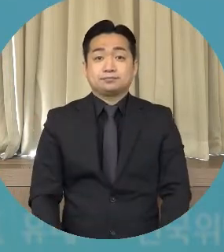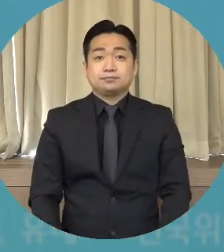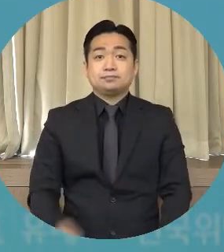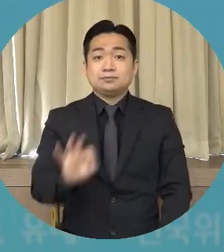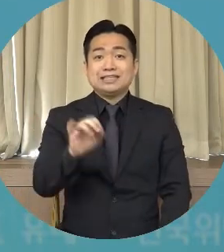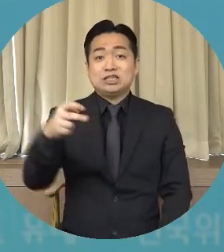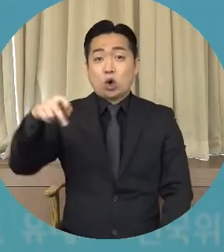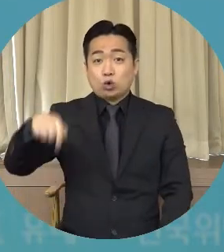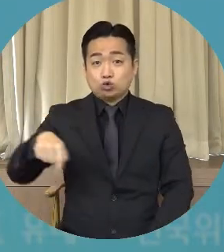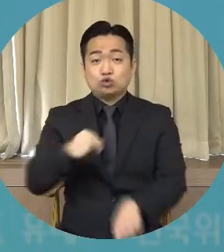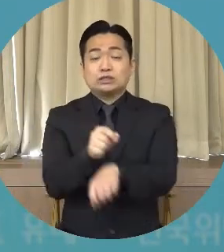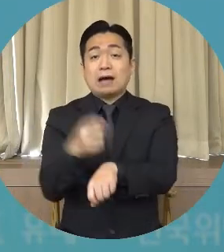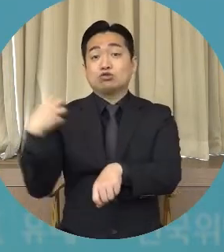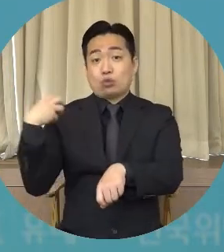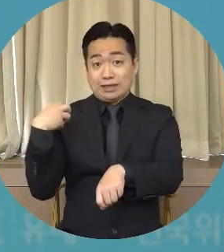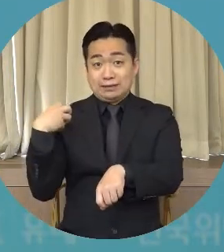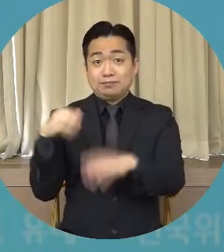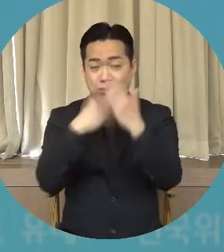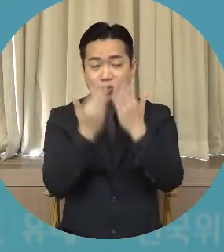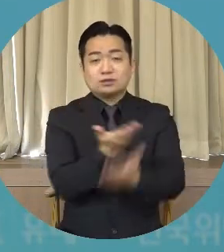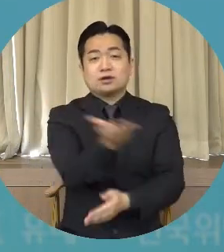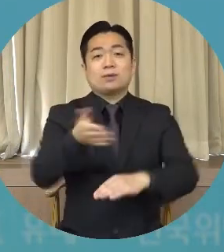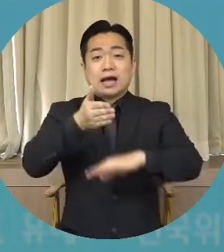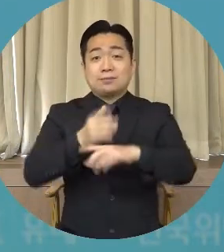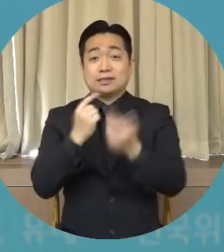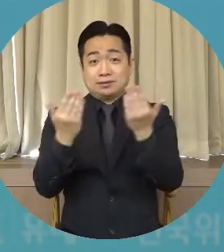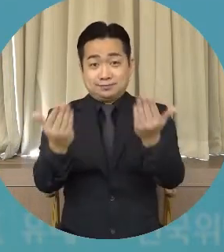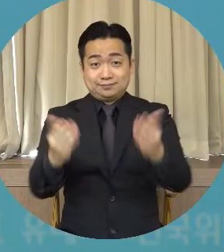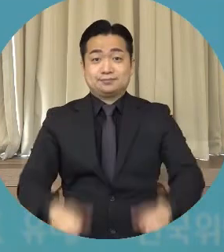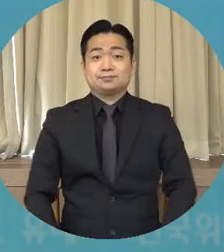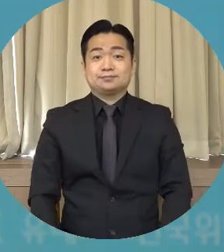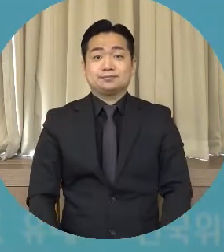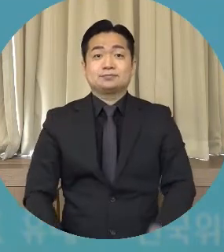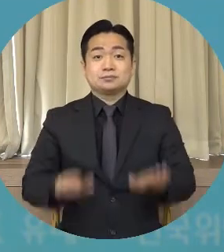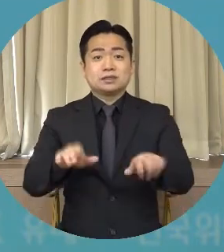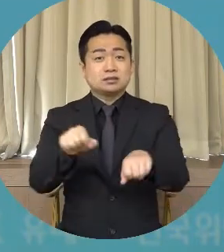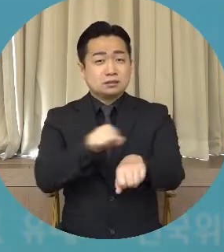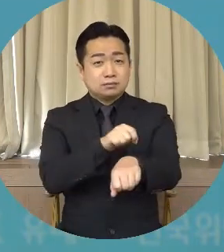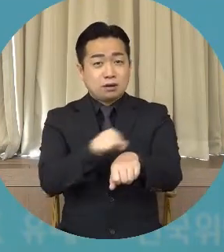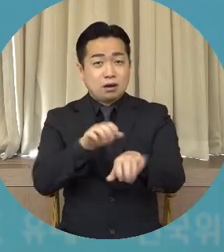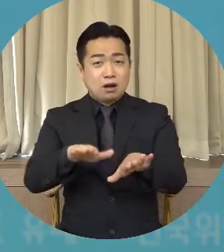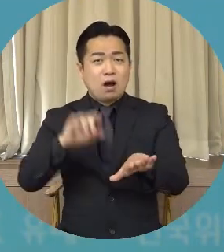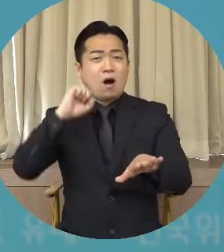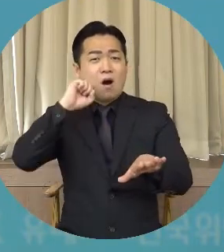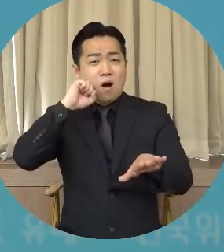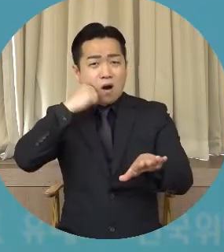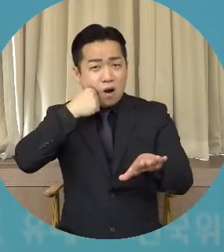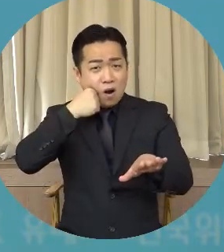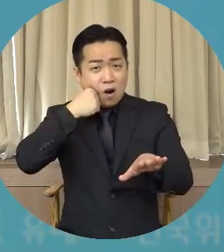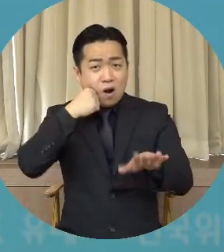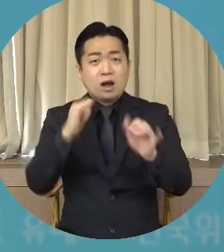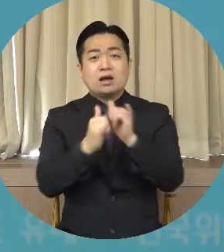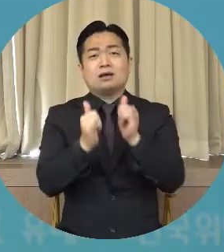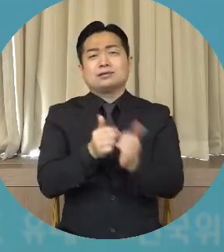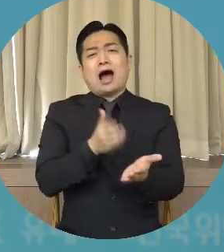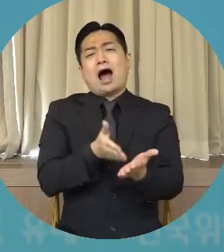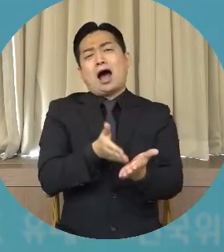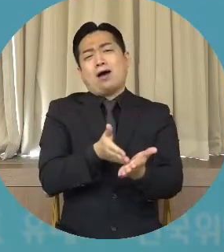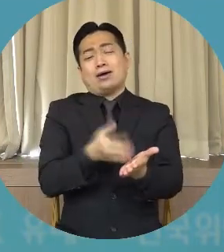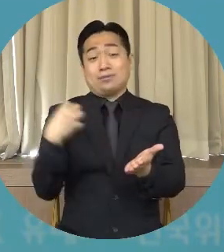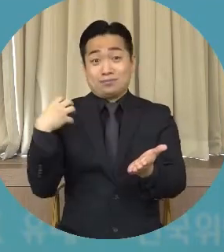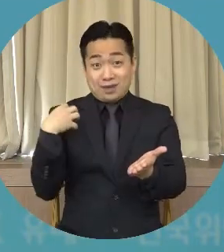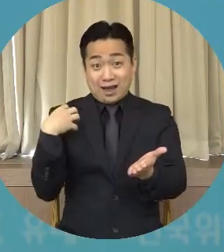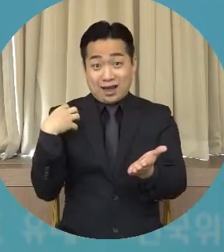이동우 사무관님 모두에게 감사드립니다. 그리고 특별히 굉장히 어려운 사회를 매번